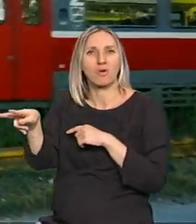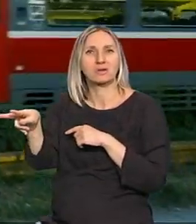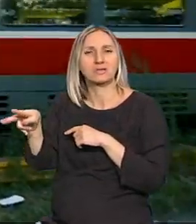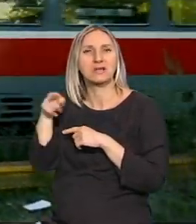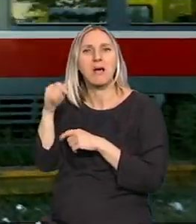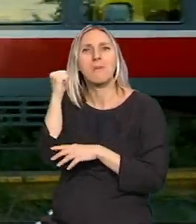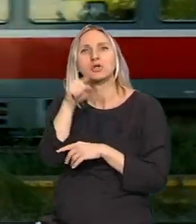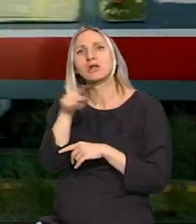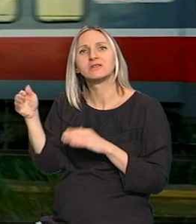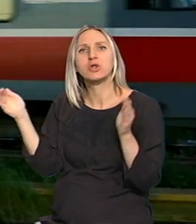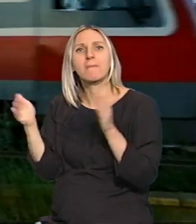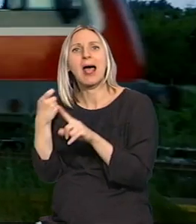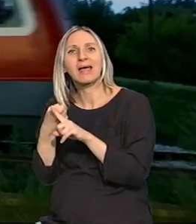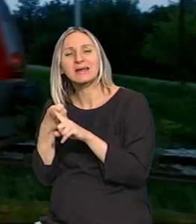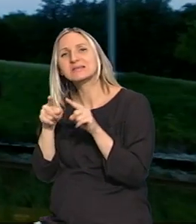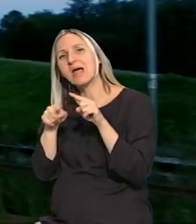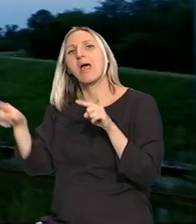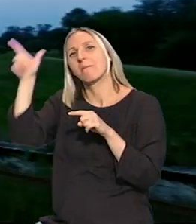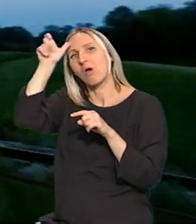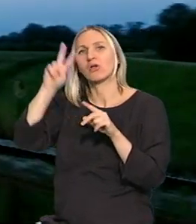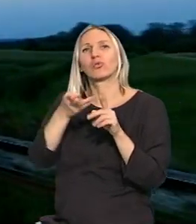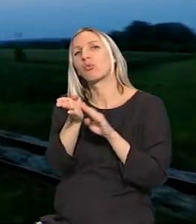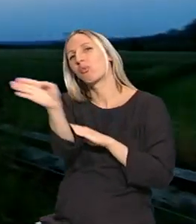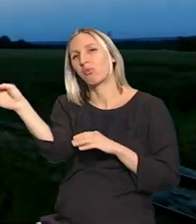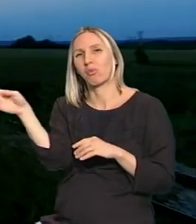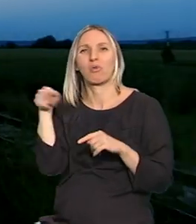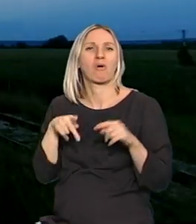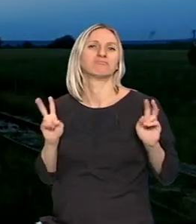Krsne i dalje prema Beogradu.